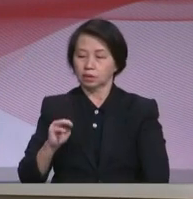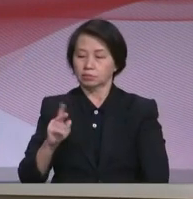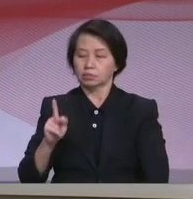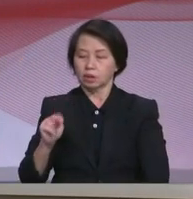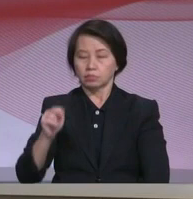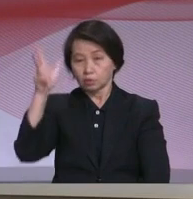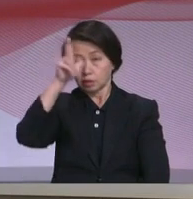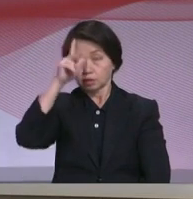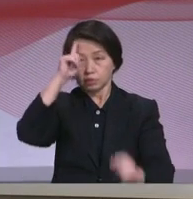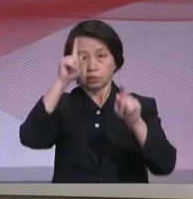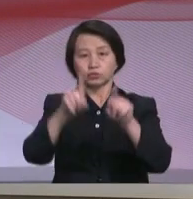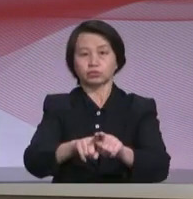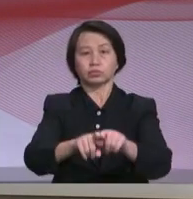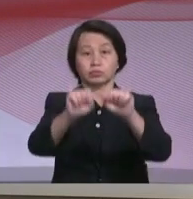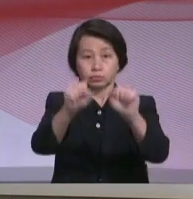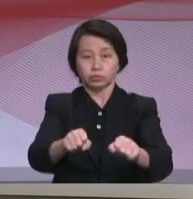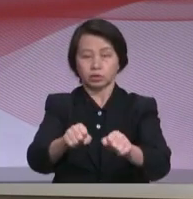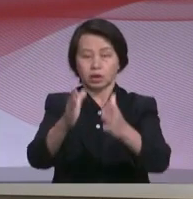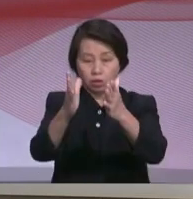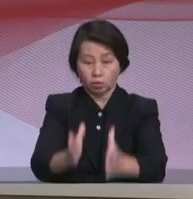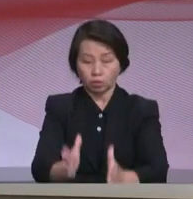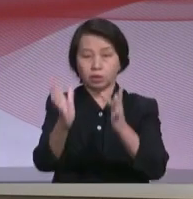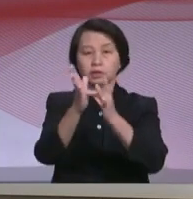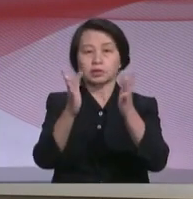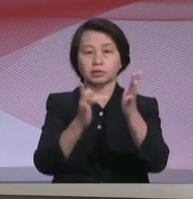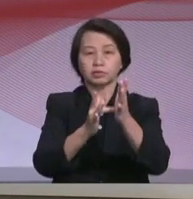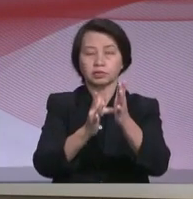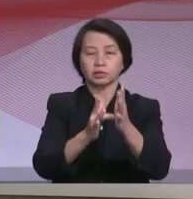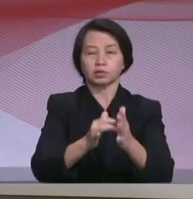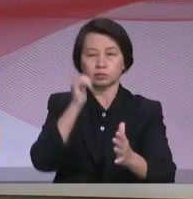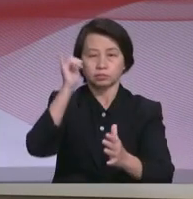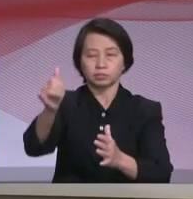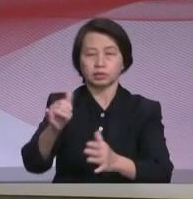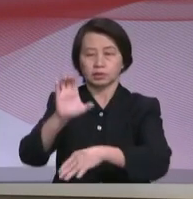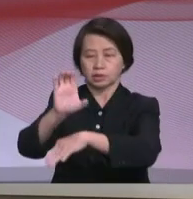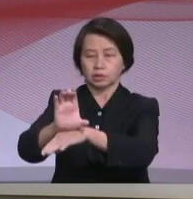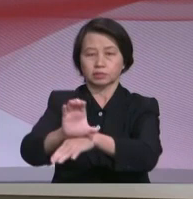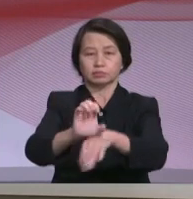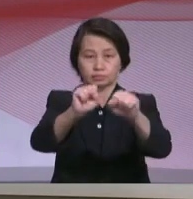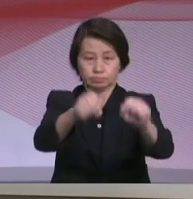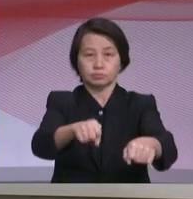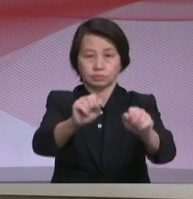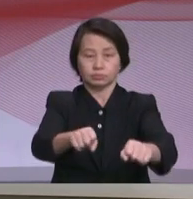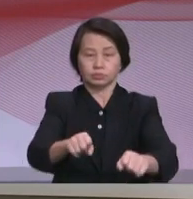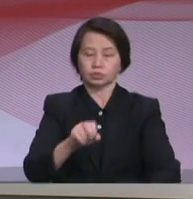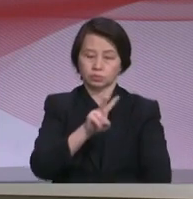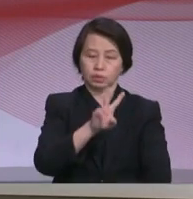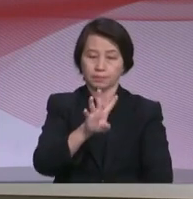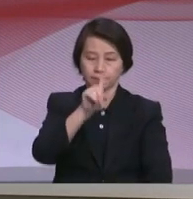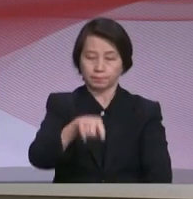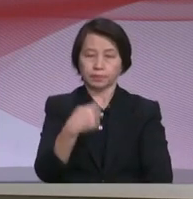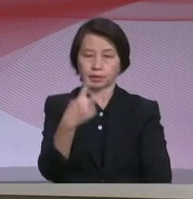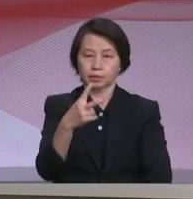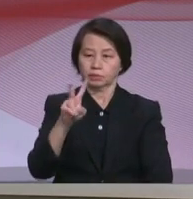membenarkan penganut Kristian mengikuti sesi upacara sembahyang pada 24